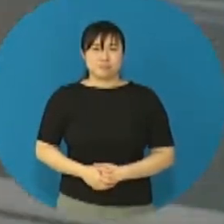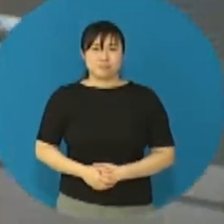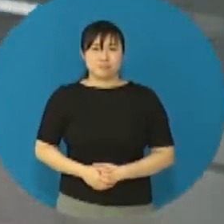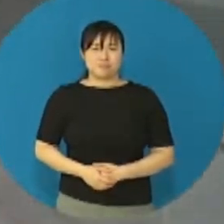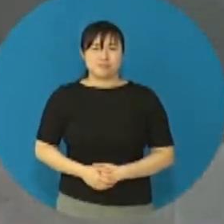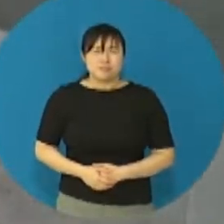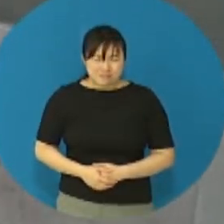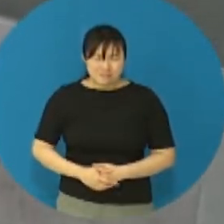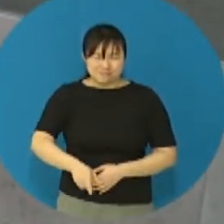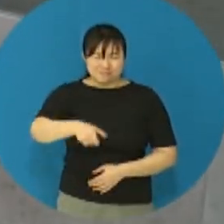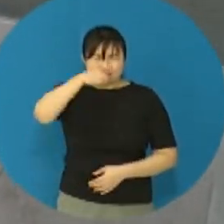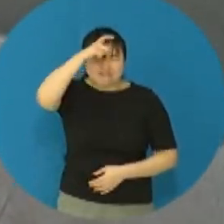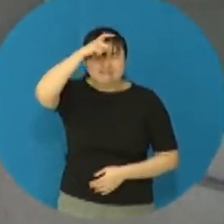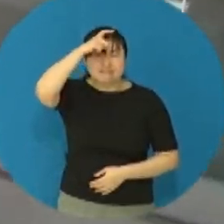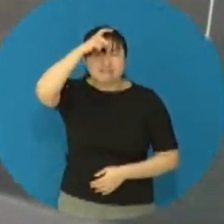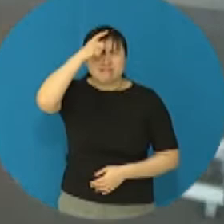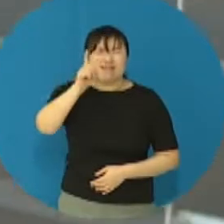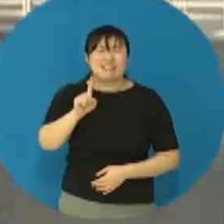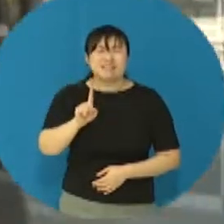あれ？